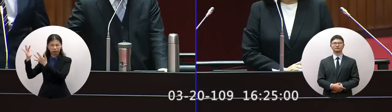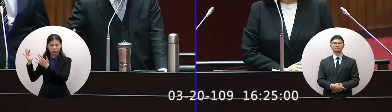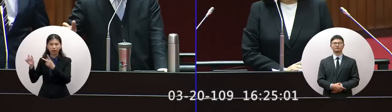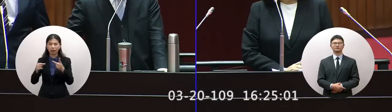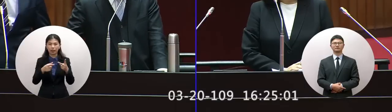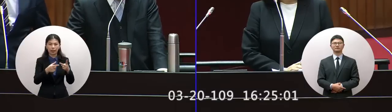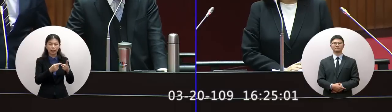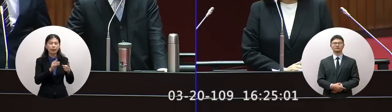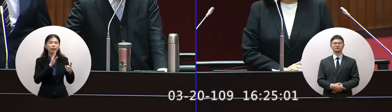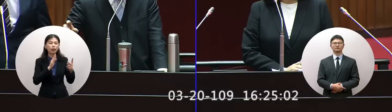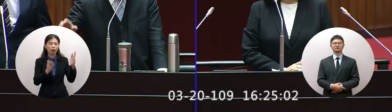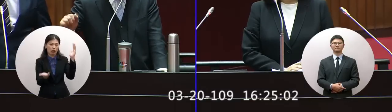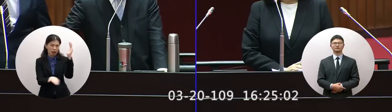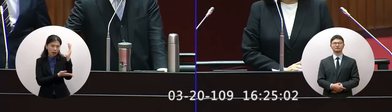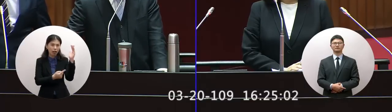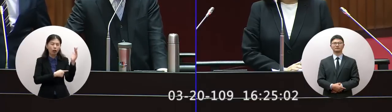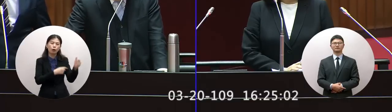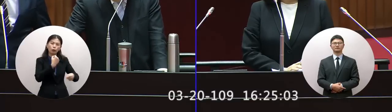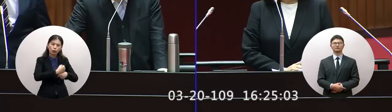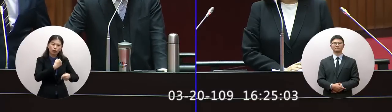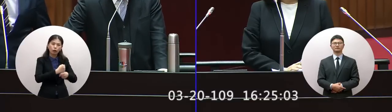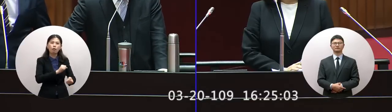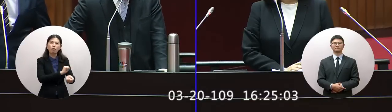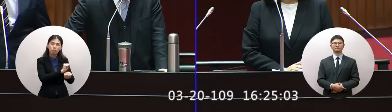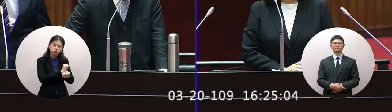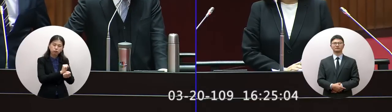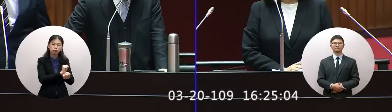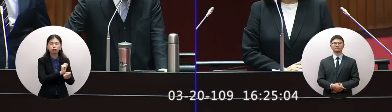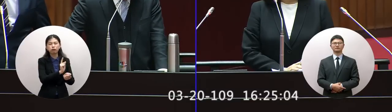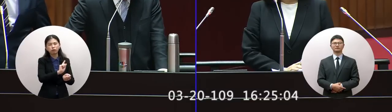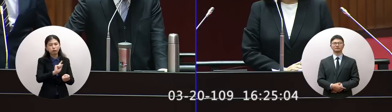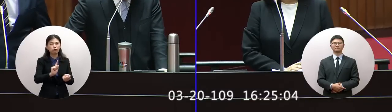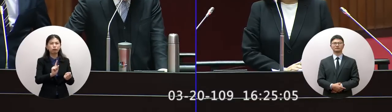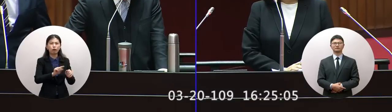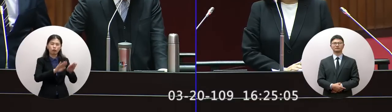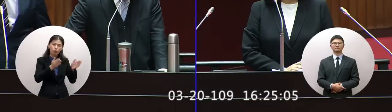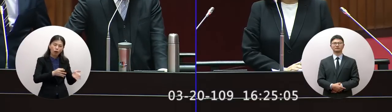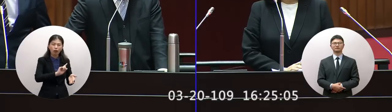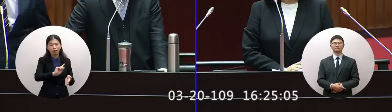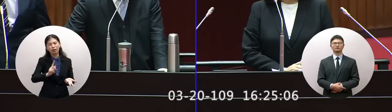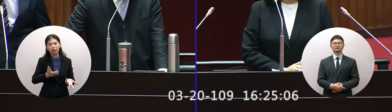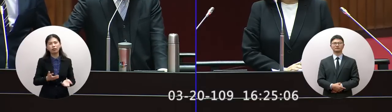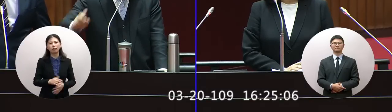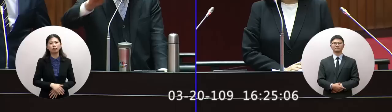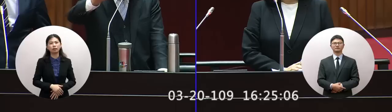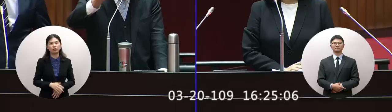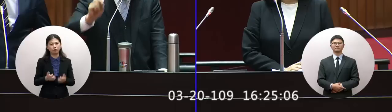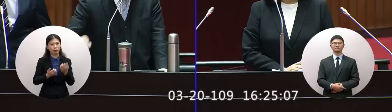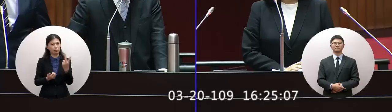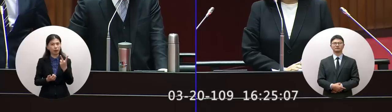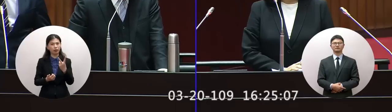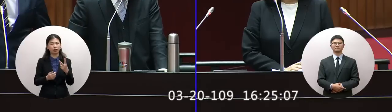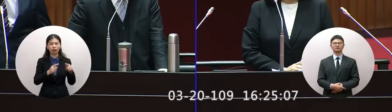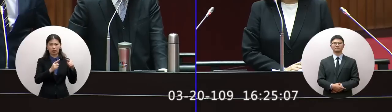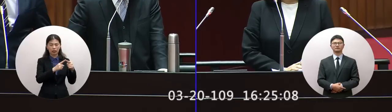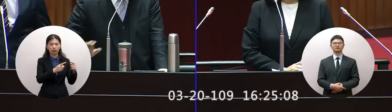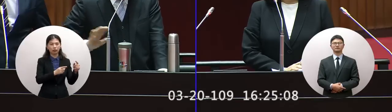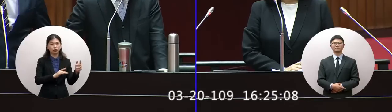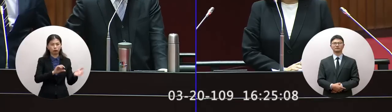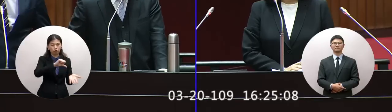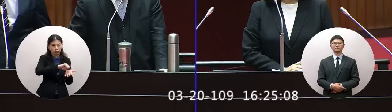是经济作物、经济的树木，所以它的期限是